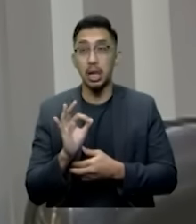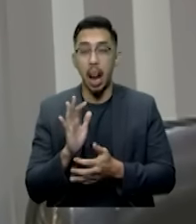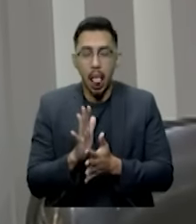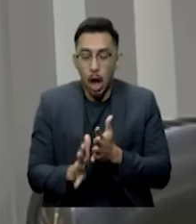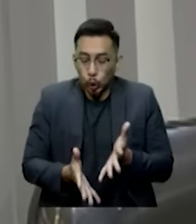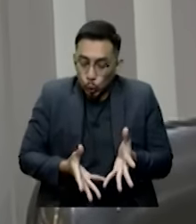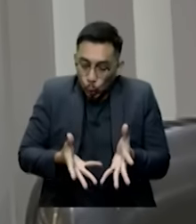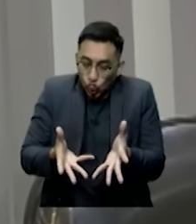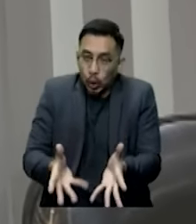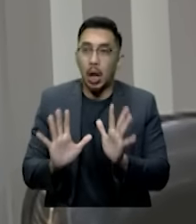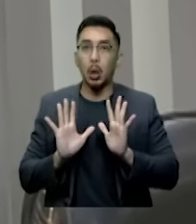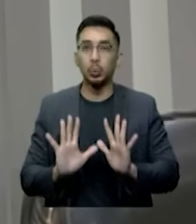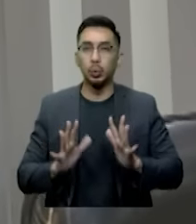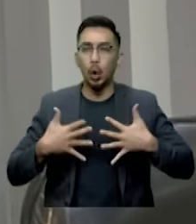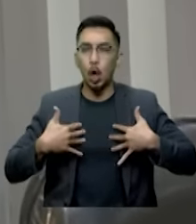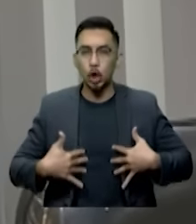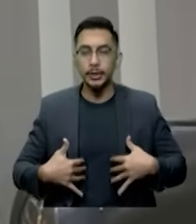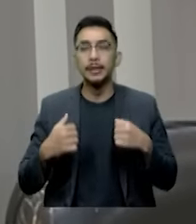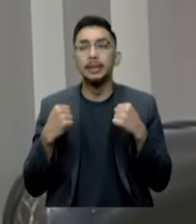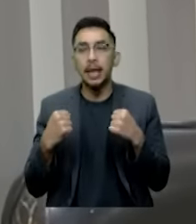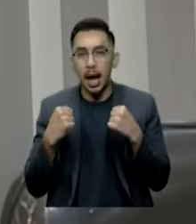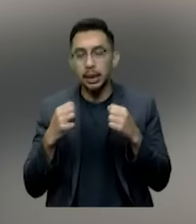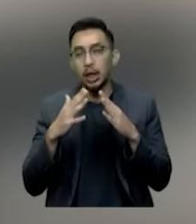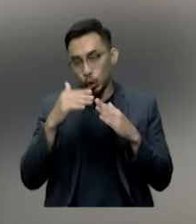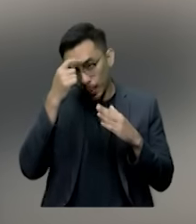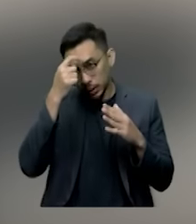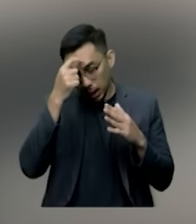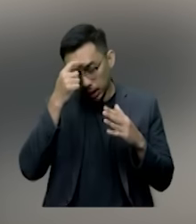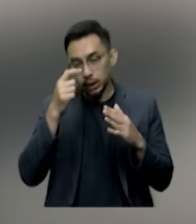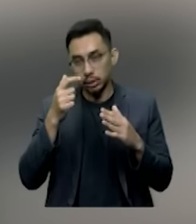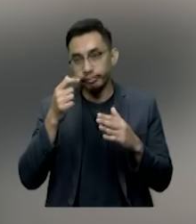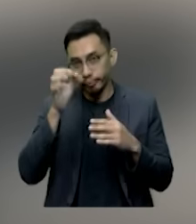Kondisi bayi saat ini sehat di Rumah Sakit Bayangkara Brimob.